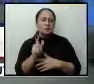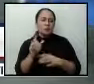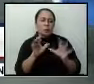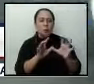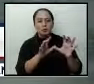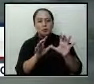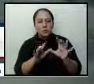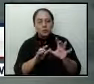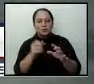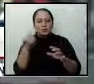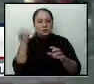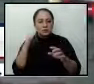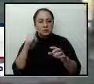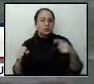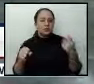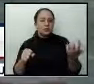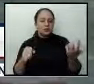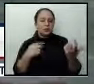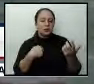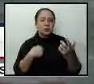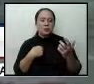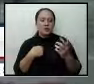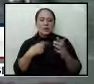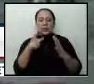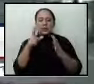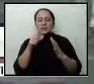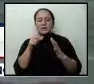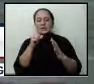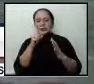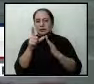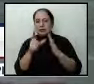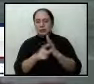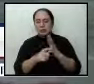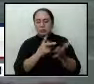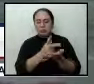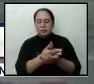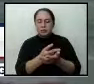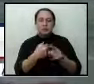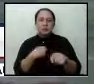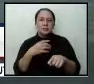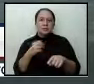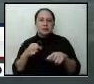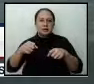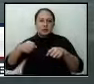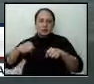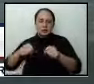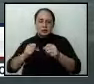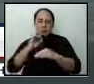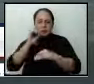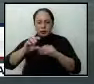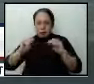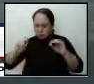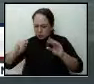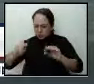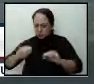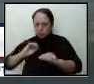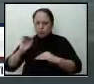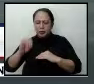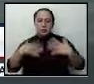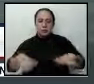sistema ay ang illegal parking, overloading, depektibong motorcycle accessories gaya ng ilaw, dress code, obstruction,